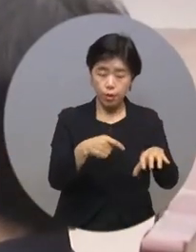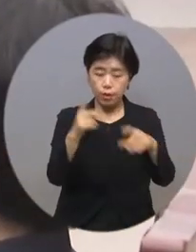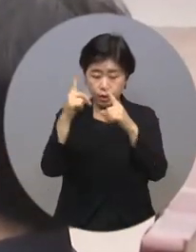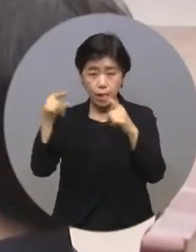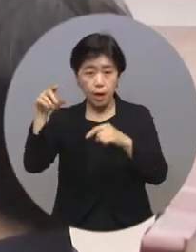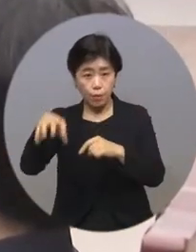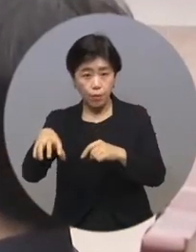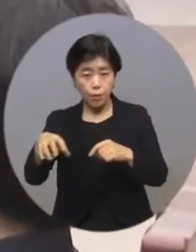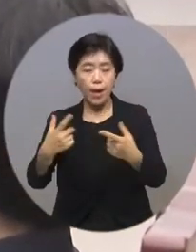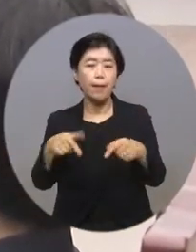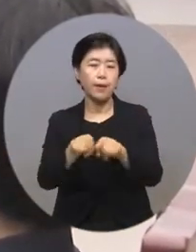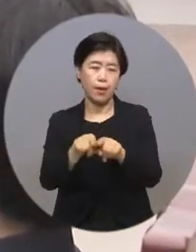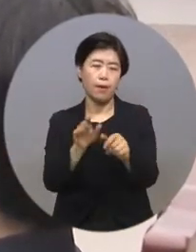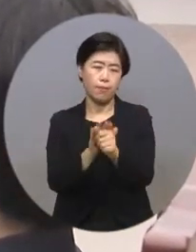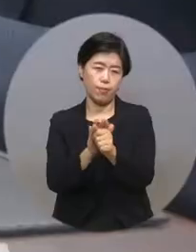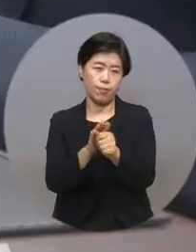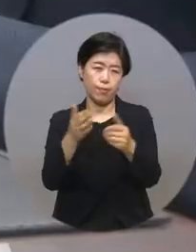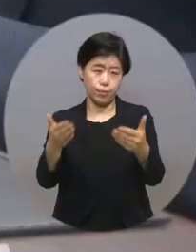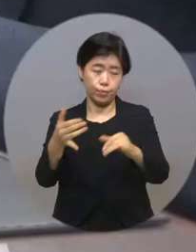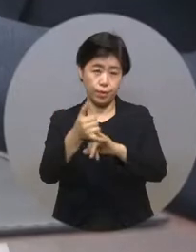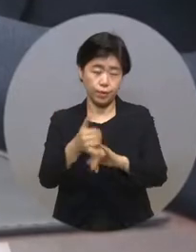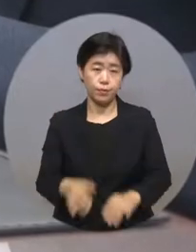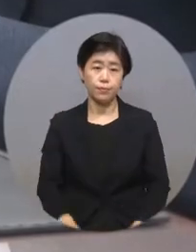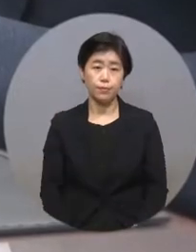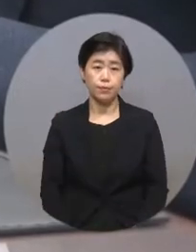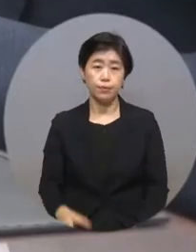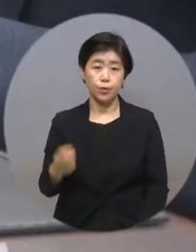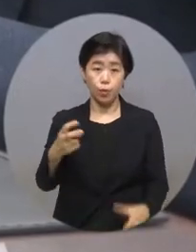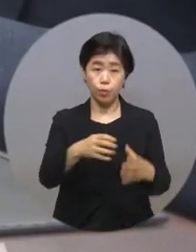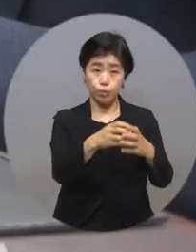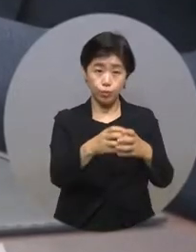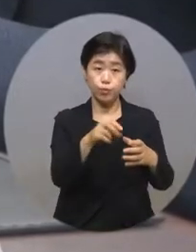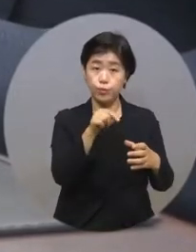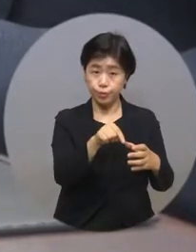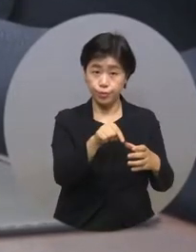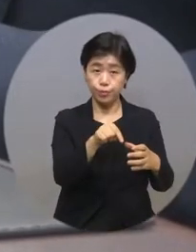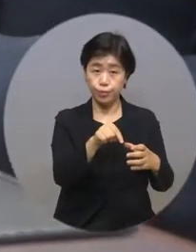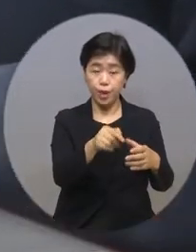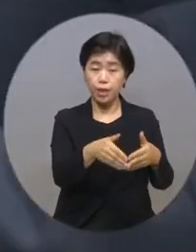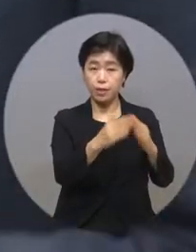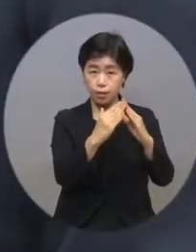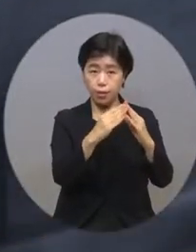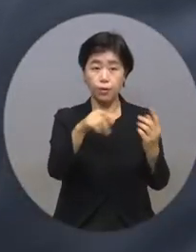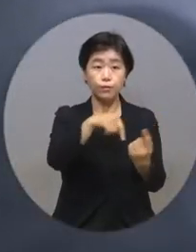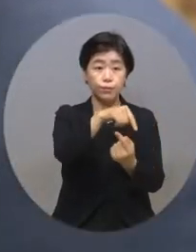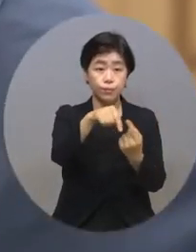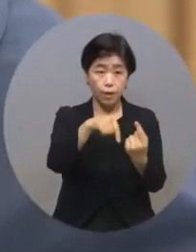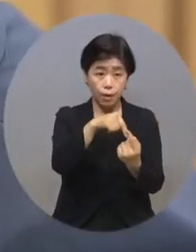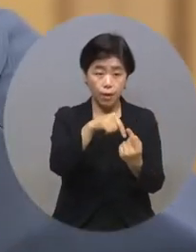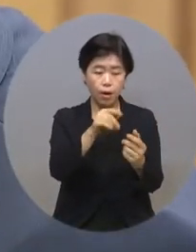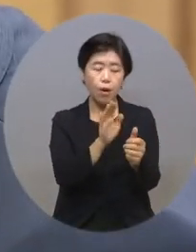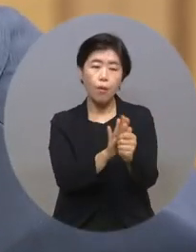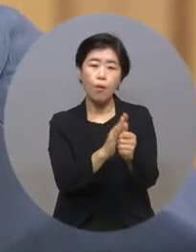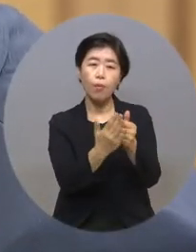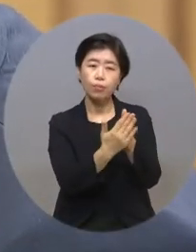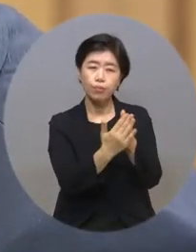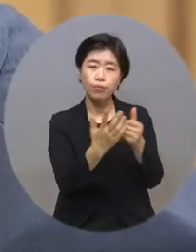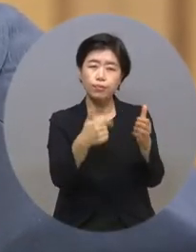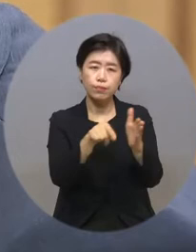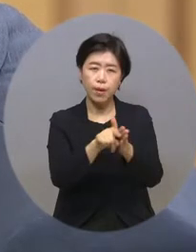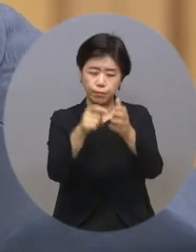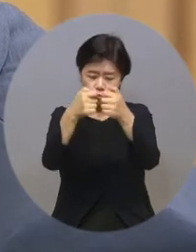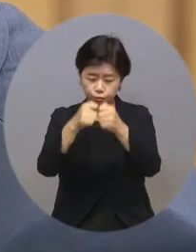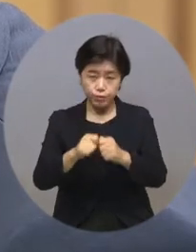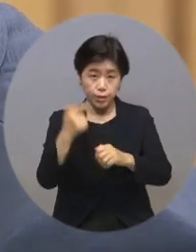공동으로 대응하기로 했습니다. 또한 전북교육협력추진단 설립과 운영 등 협력을 위한 구체적인